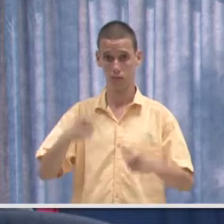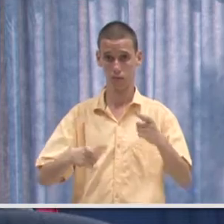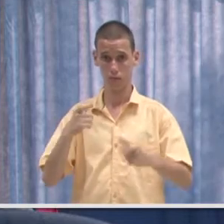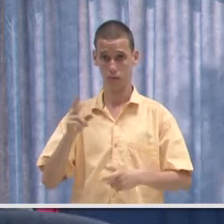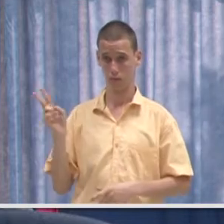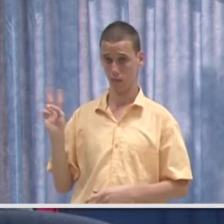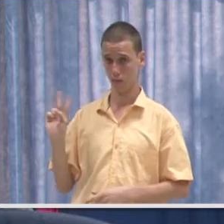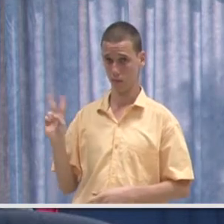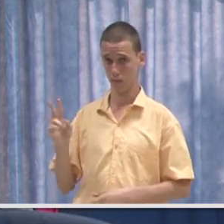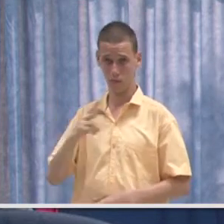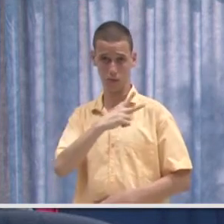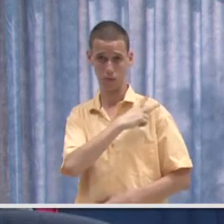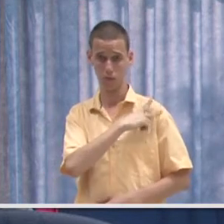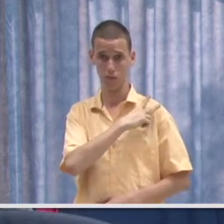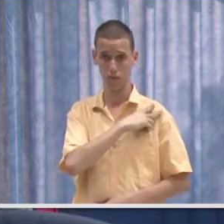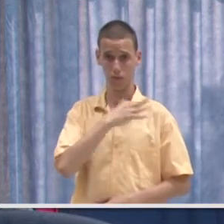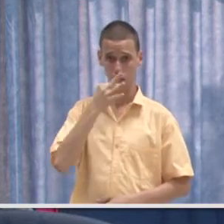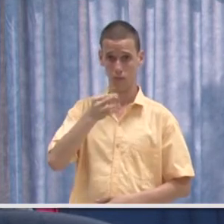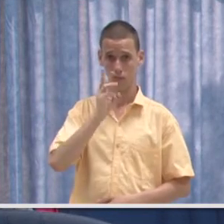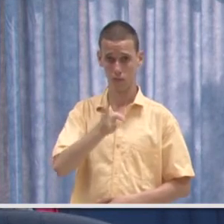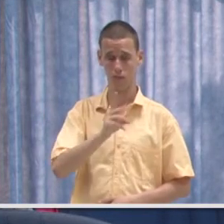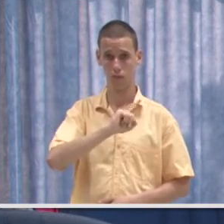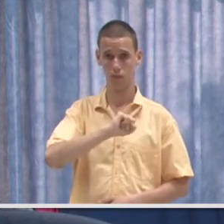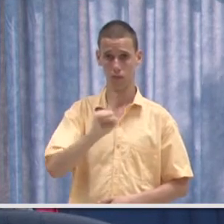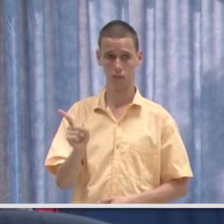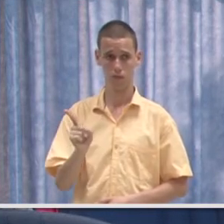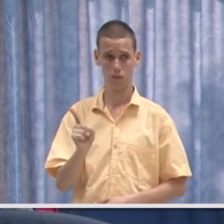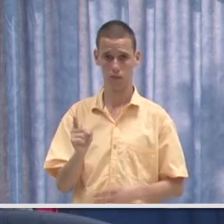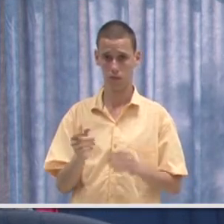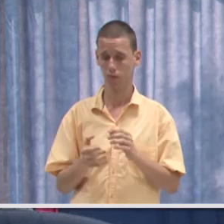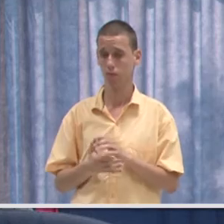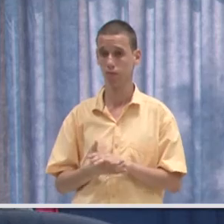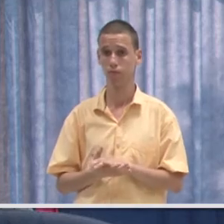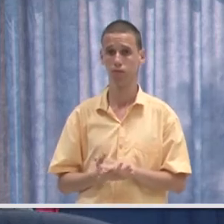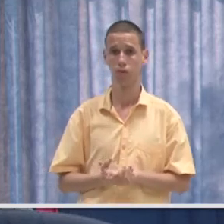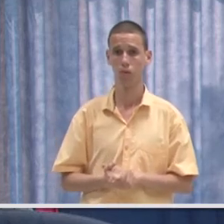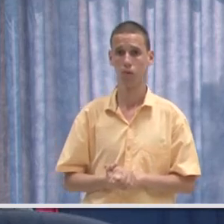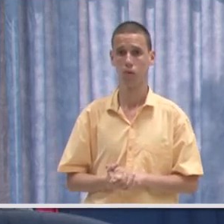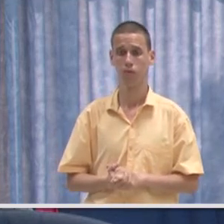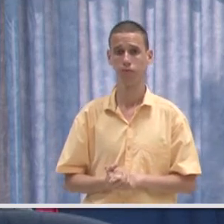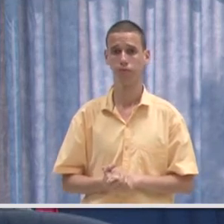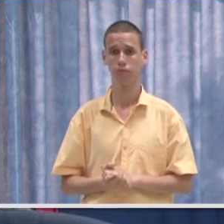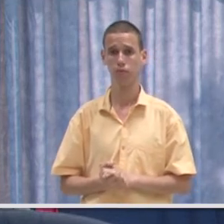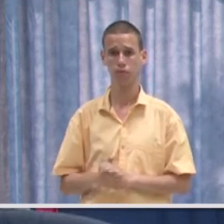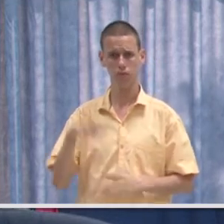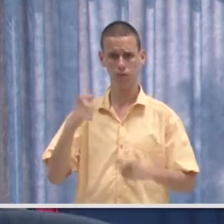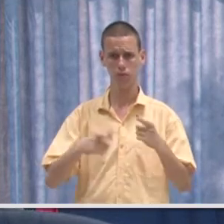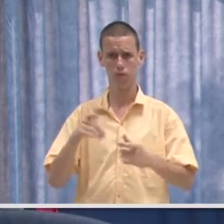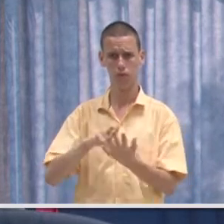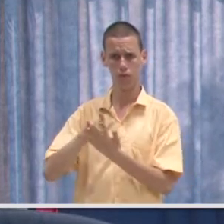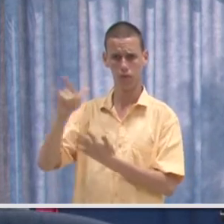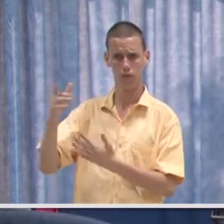pour venir le avion. Est-ce que vous avez consulté pour donner green light pour ça cinq du monde venir ça qui m'ont